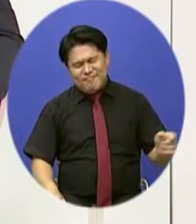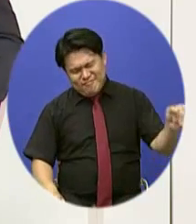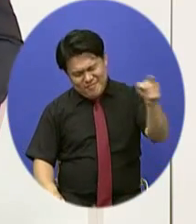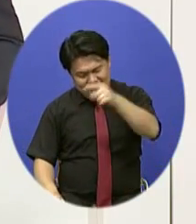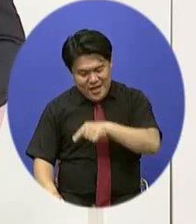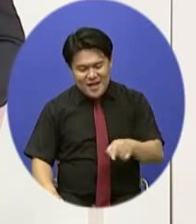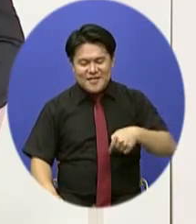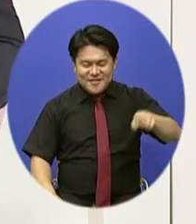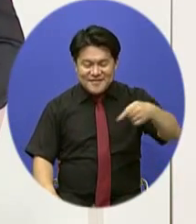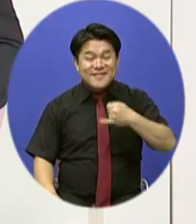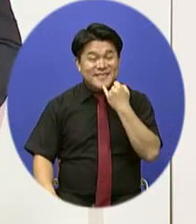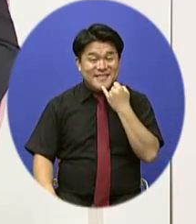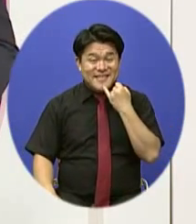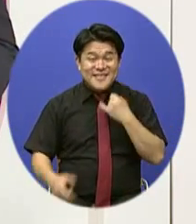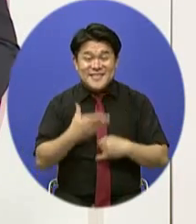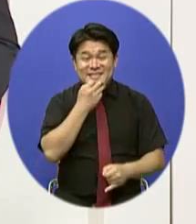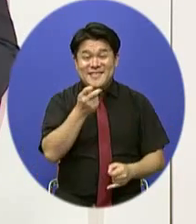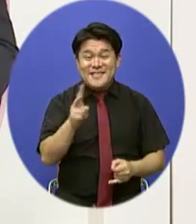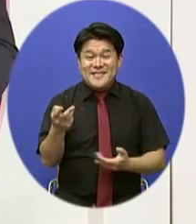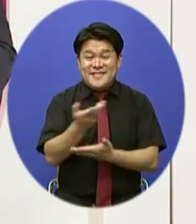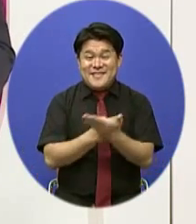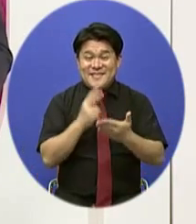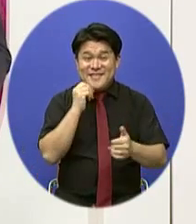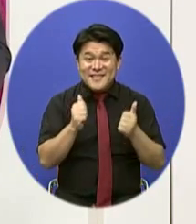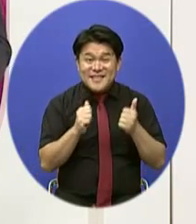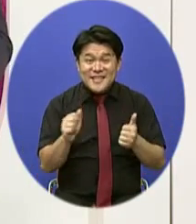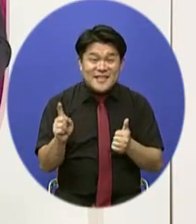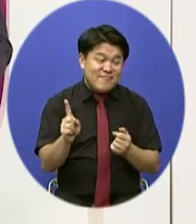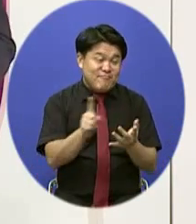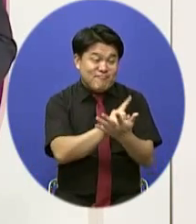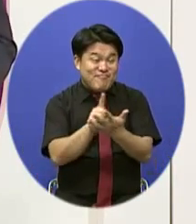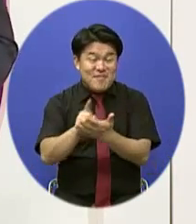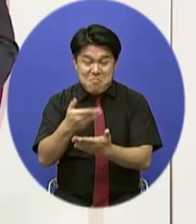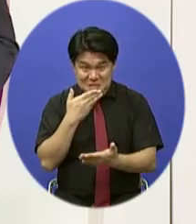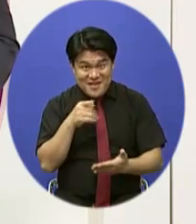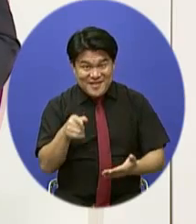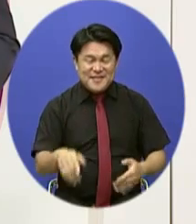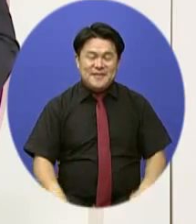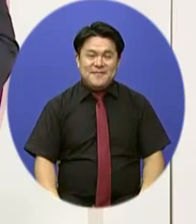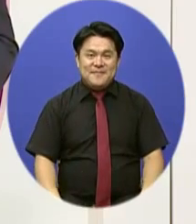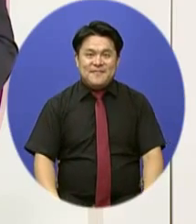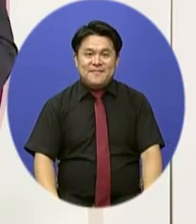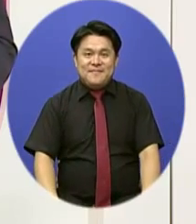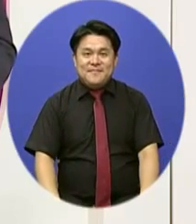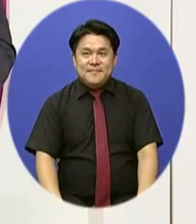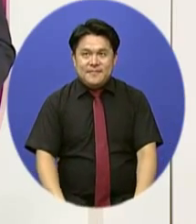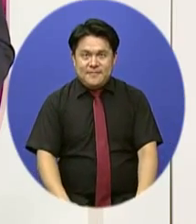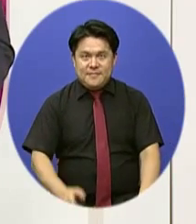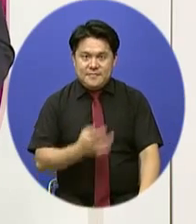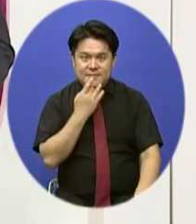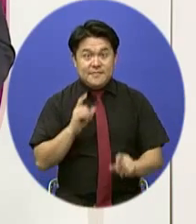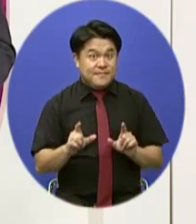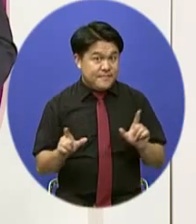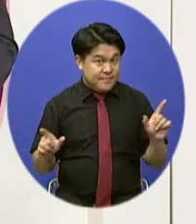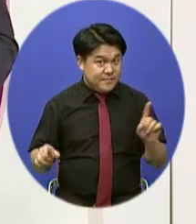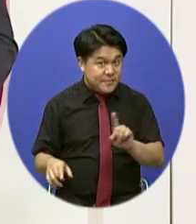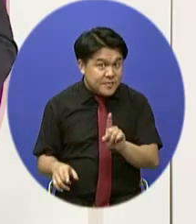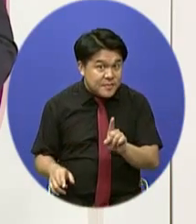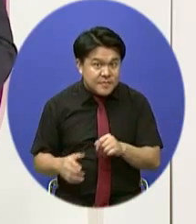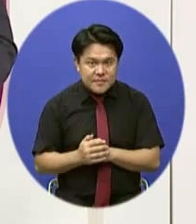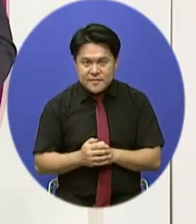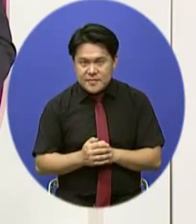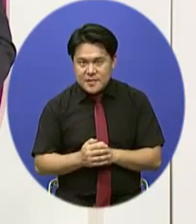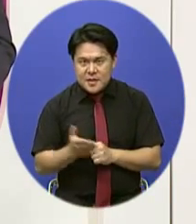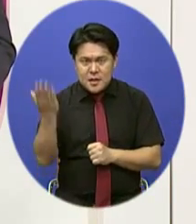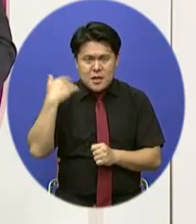두루둥실 저희 복지TV 나눔 네. 노래자랑 그런 맛 아니겠습니까? 네. 자, 계속해서 매주 화요일이면 네.